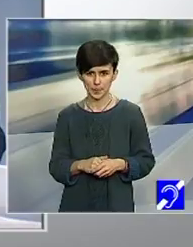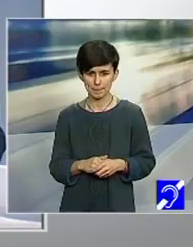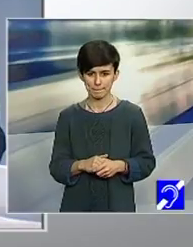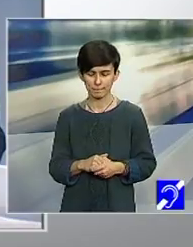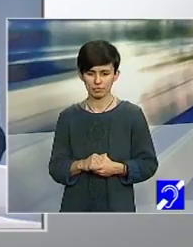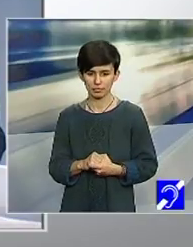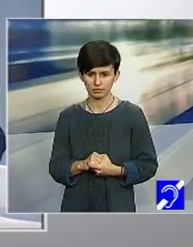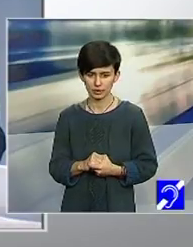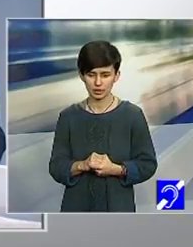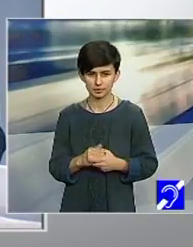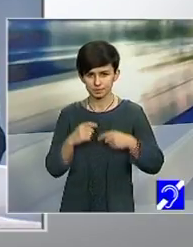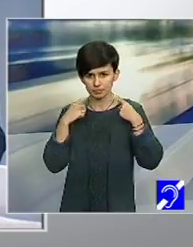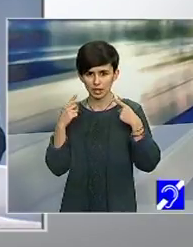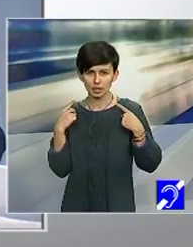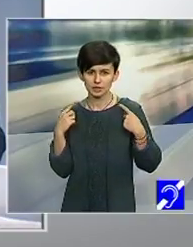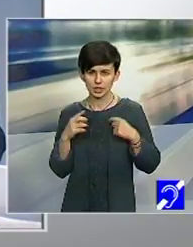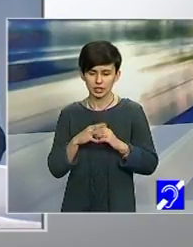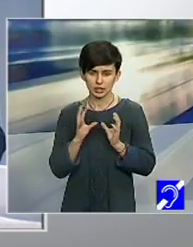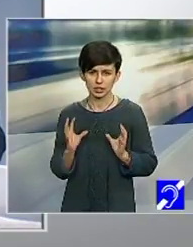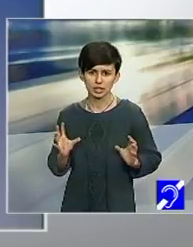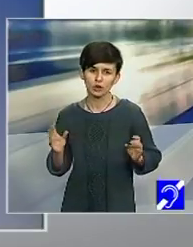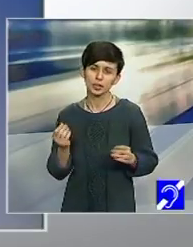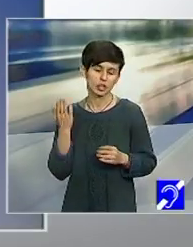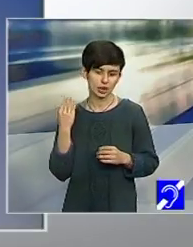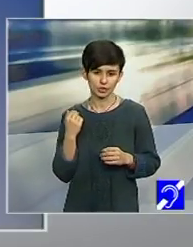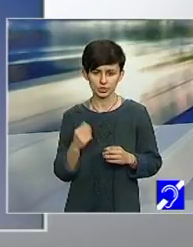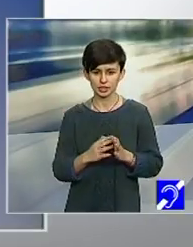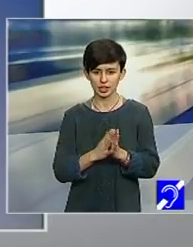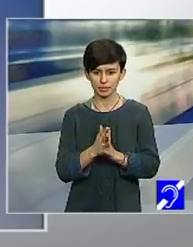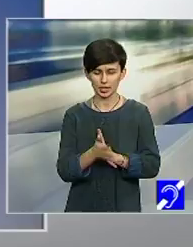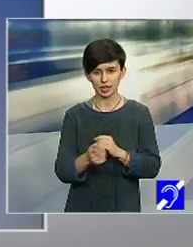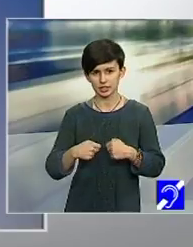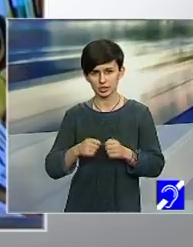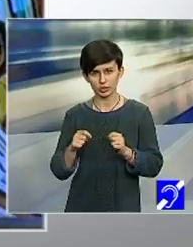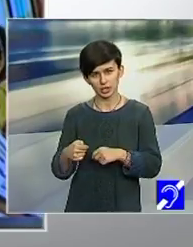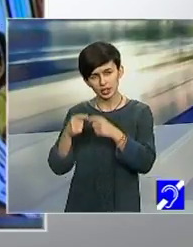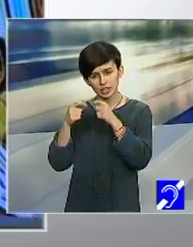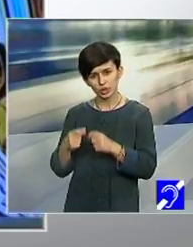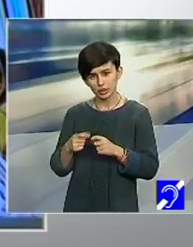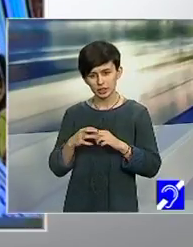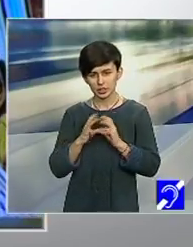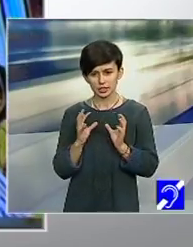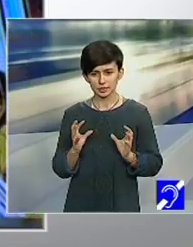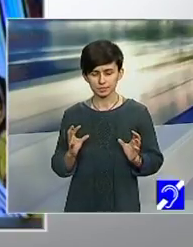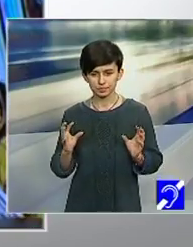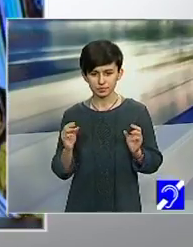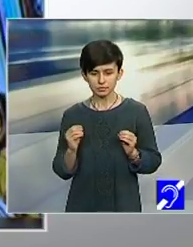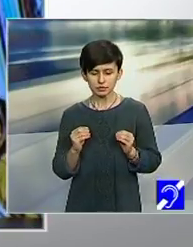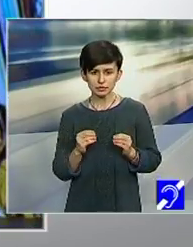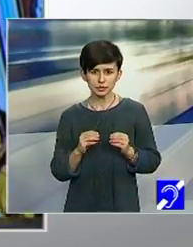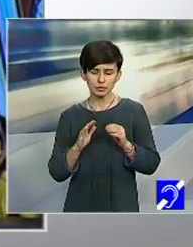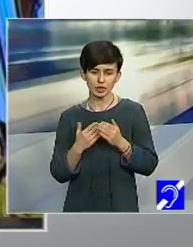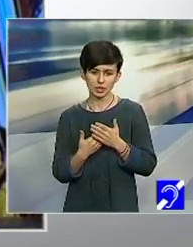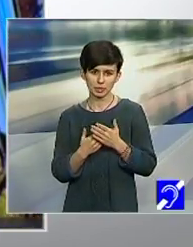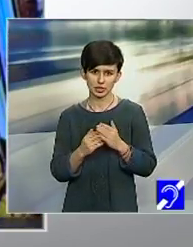covârșitoare în anumite domenii la progresul acestei țări, la progresul